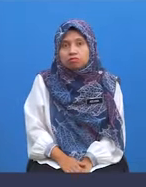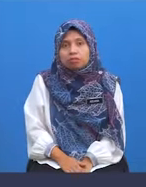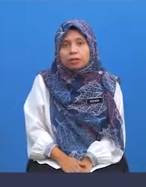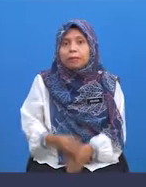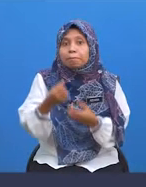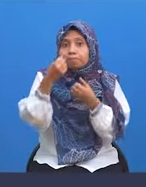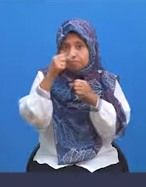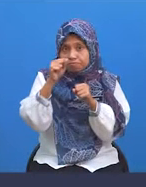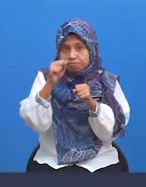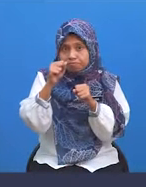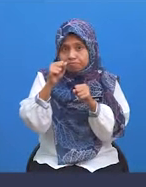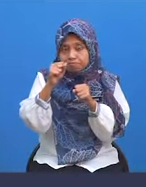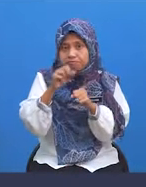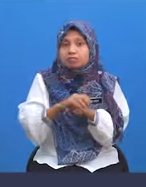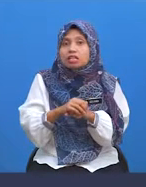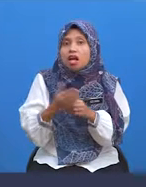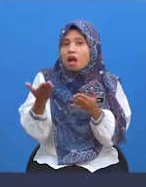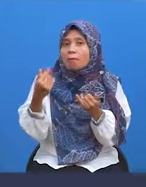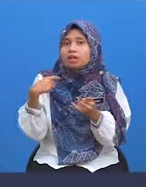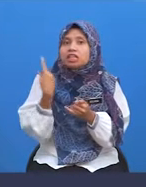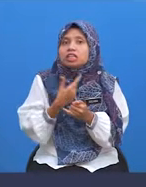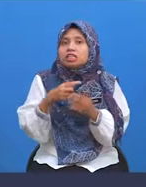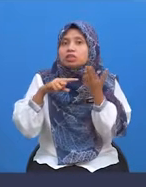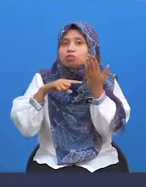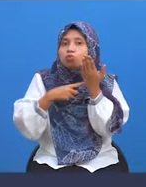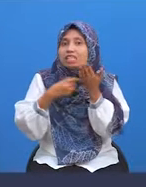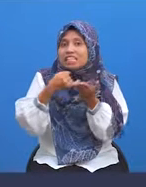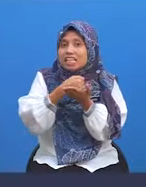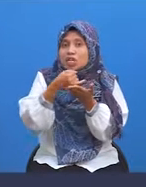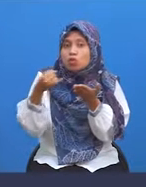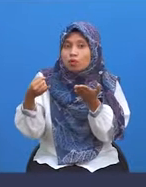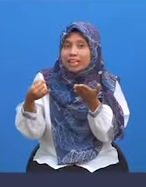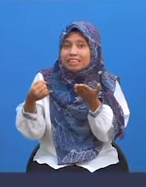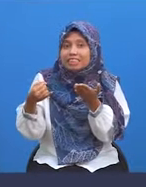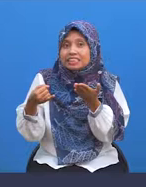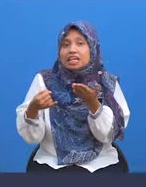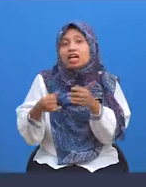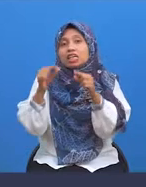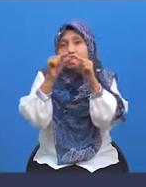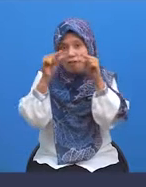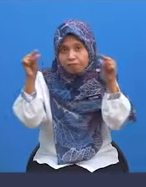Bersedia semua? Baik. Mari kita mula melukis graf tangent.